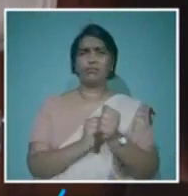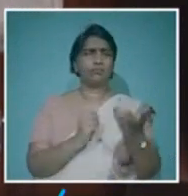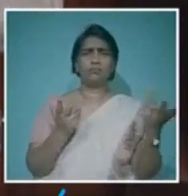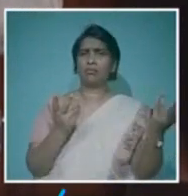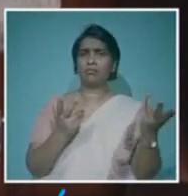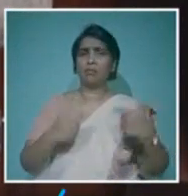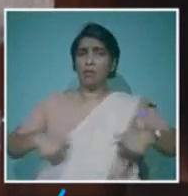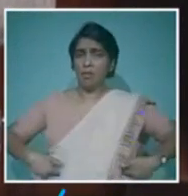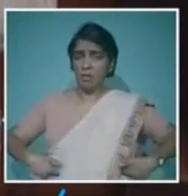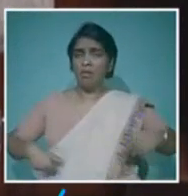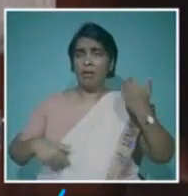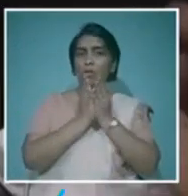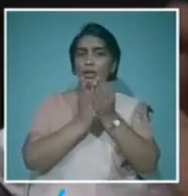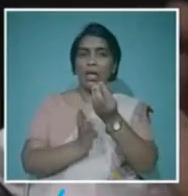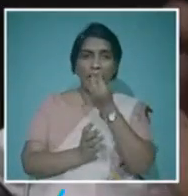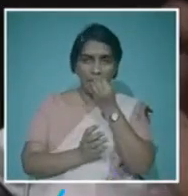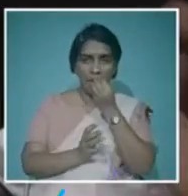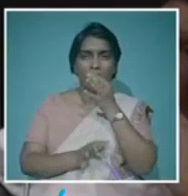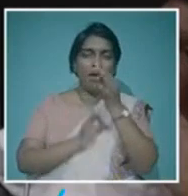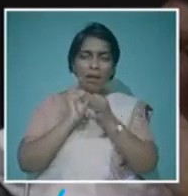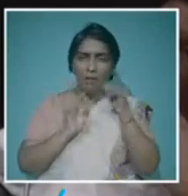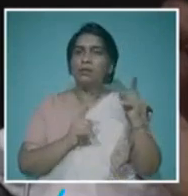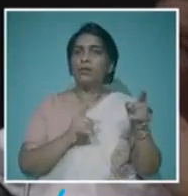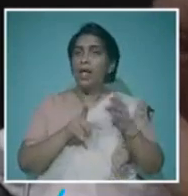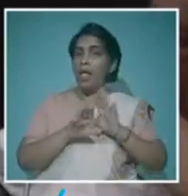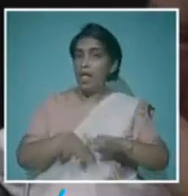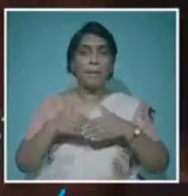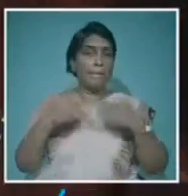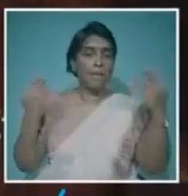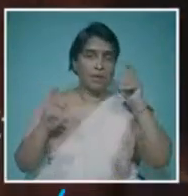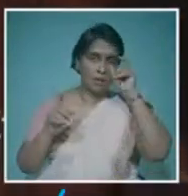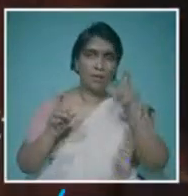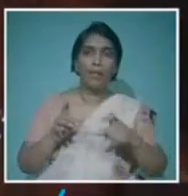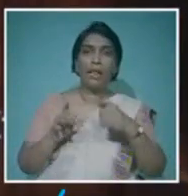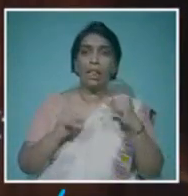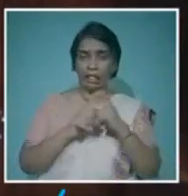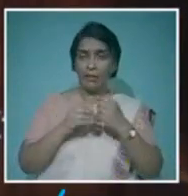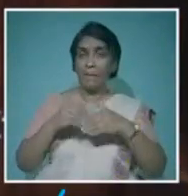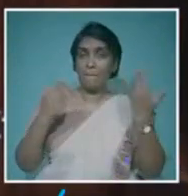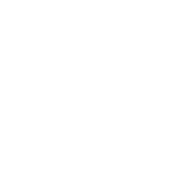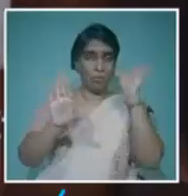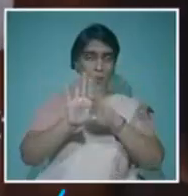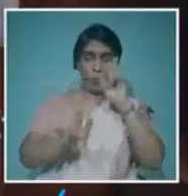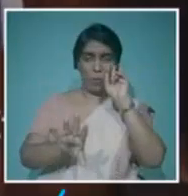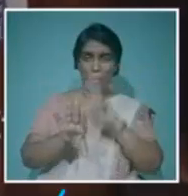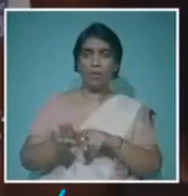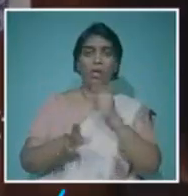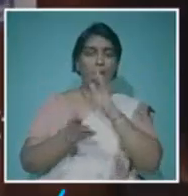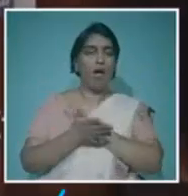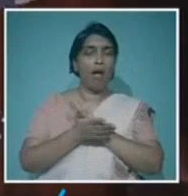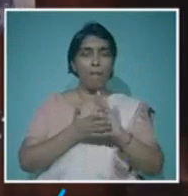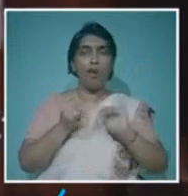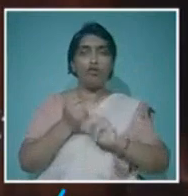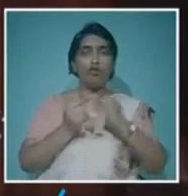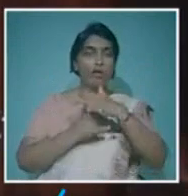පාර්ලිමේන්තු මන්ත්‍රී රොහිණි විජේරත්න මහත්මිය සෞඛ්‍ය අමාත්‍යවරයාගෙන් විමසීමක් කළා. දිවයින පත්‍රයේ මුල් පිටුවේ තියෙනවා හම්බන්තොට